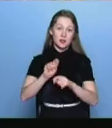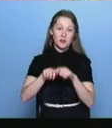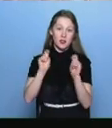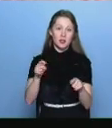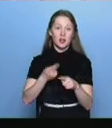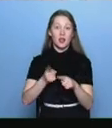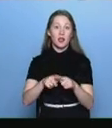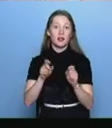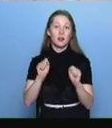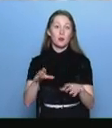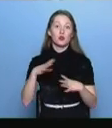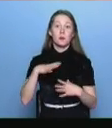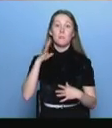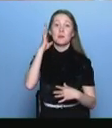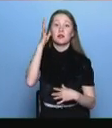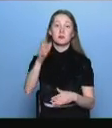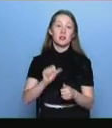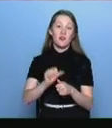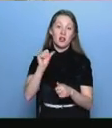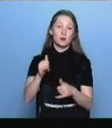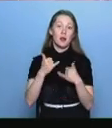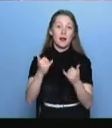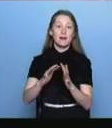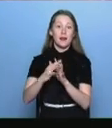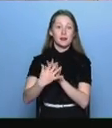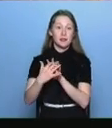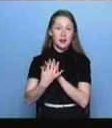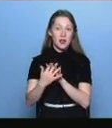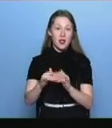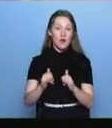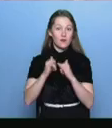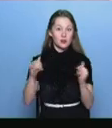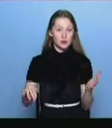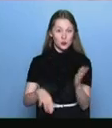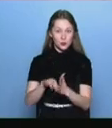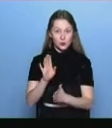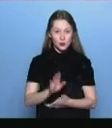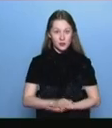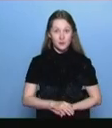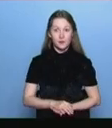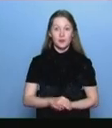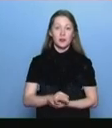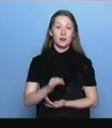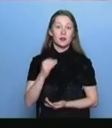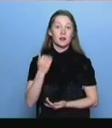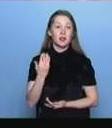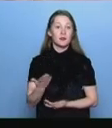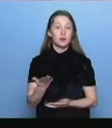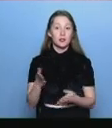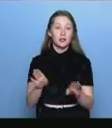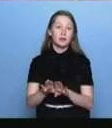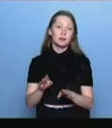может стать перспективой, особенно для села. Ну, в природе рыба донная, что найдет на дне, то и